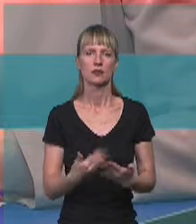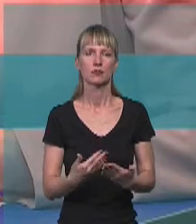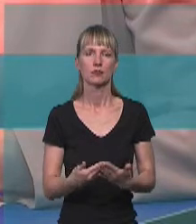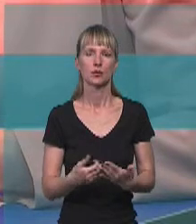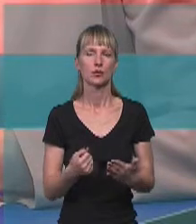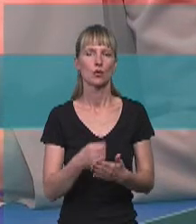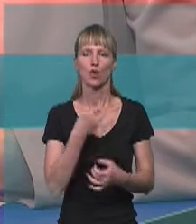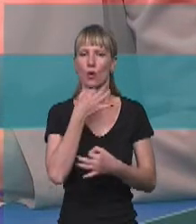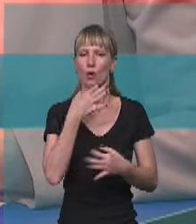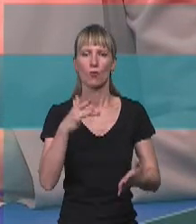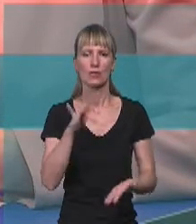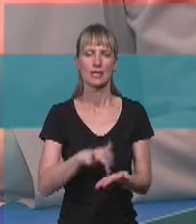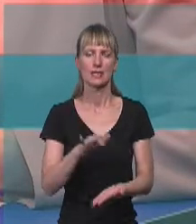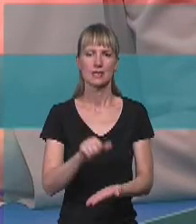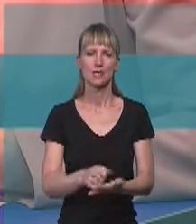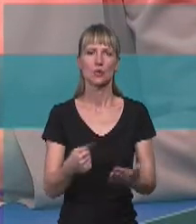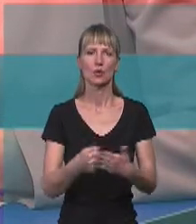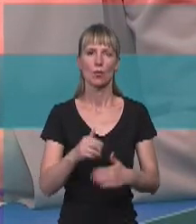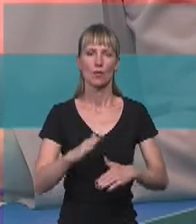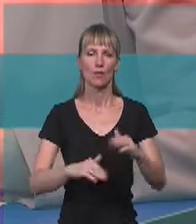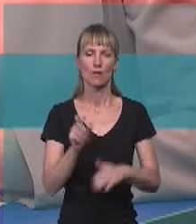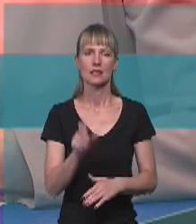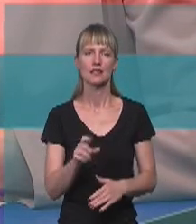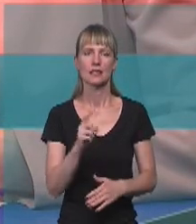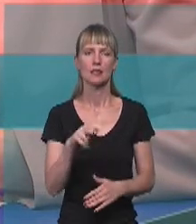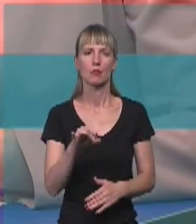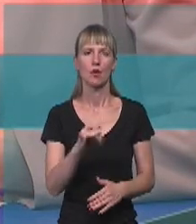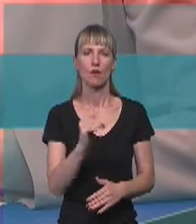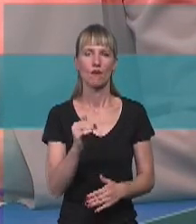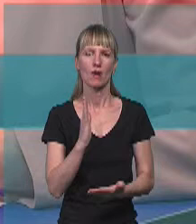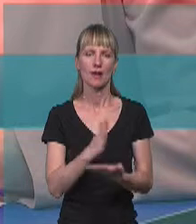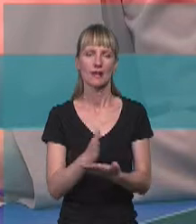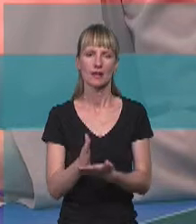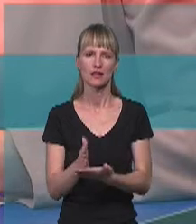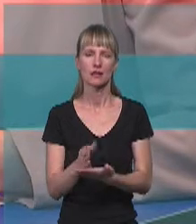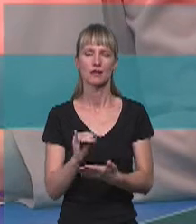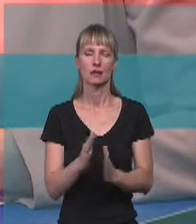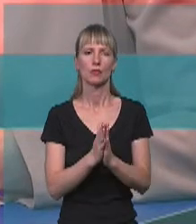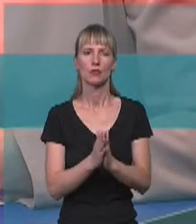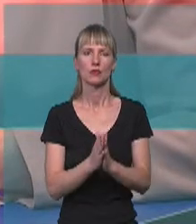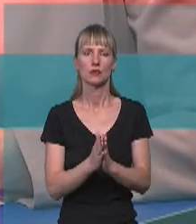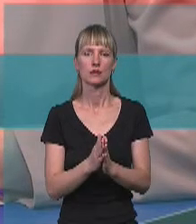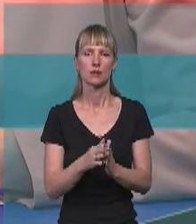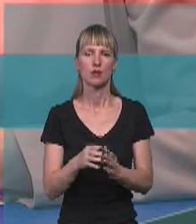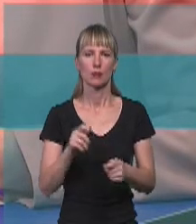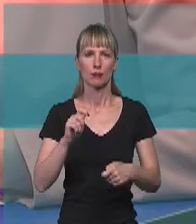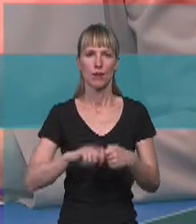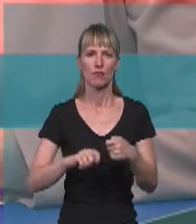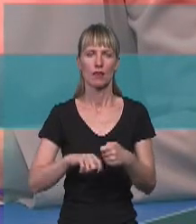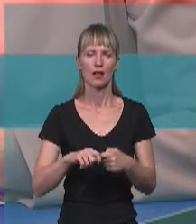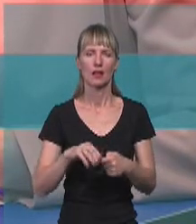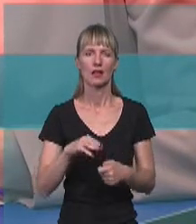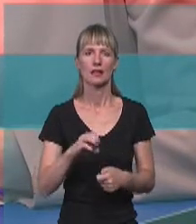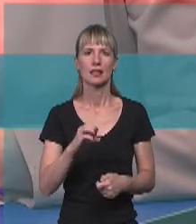до любого центру зайнятості, до фахівців з профорієнтації і попросити пройти тестування. Я хочу